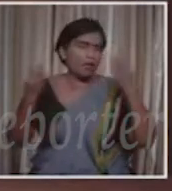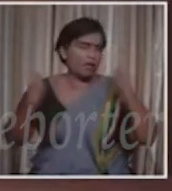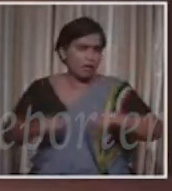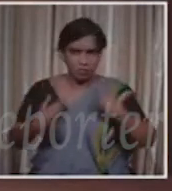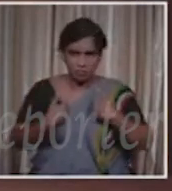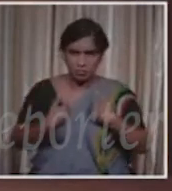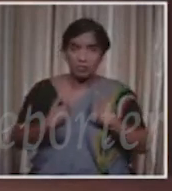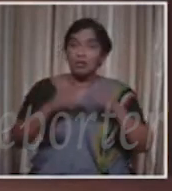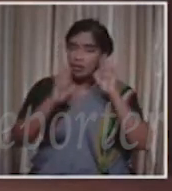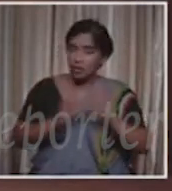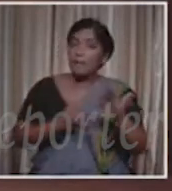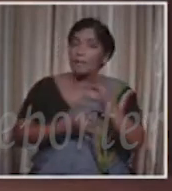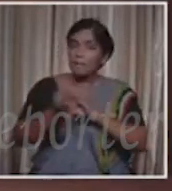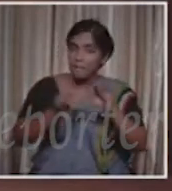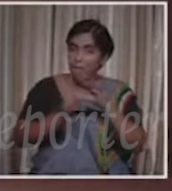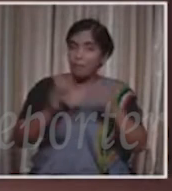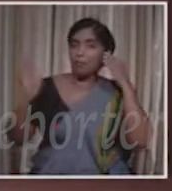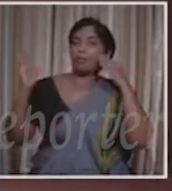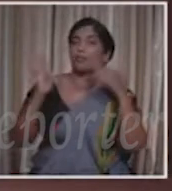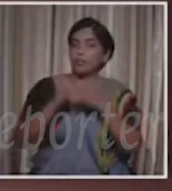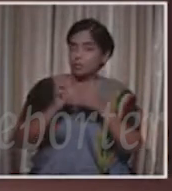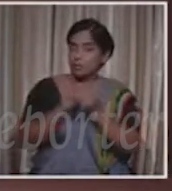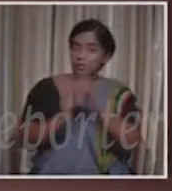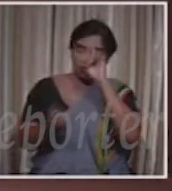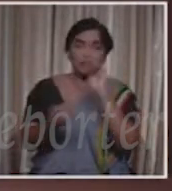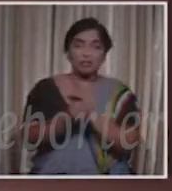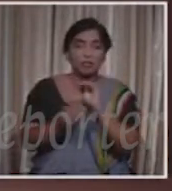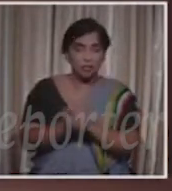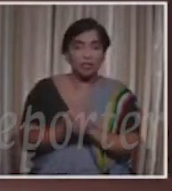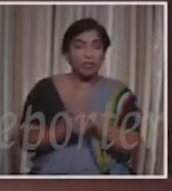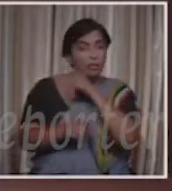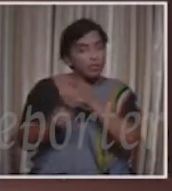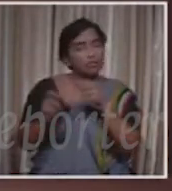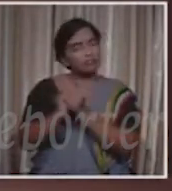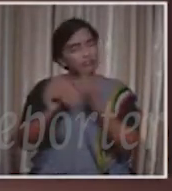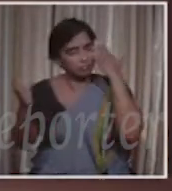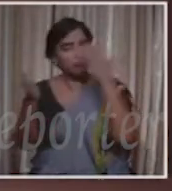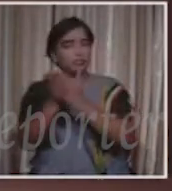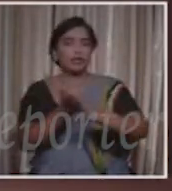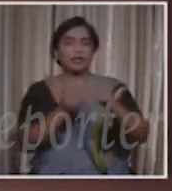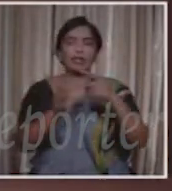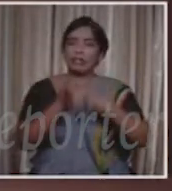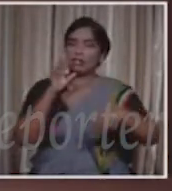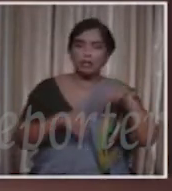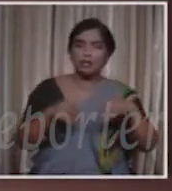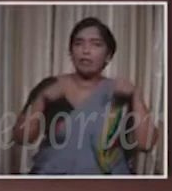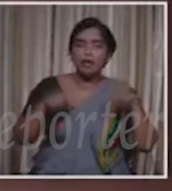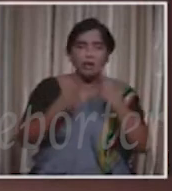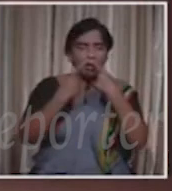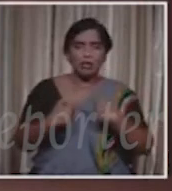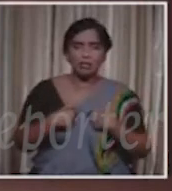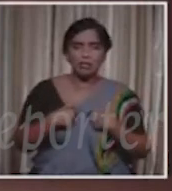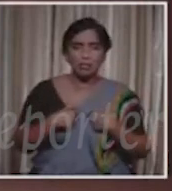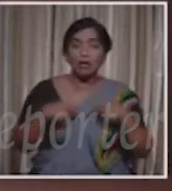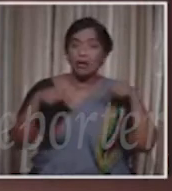තිබෙනවා ඒත් අපි මේ ප්‍රජාතන්ත්‍රවාදී ව්‍යුහය ආරක්ෂා කරගන්නත් ඒ වෙනුවෙන් පිළිහිටි දේශපාලන ව්‍යාපාරය මොකක්ද අද අපිට කියන්නේ